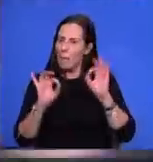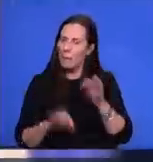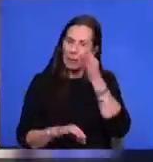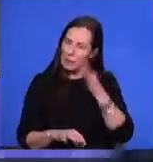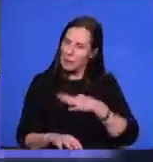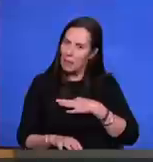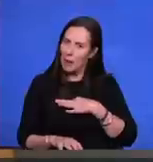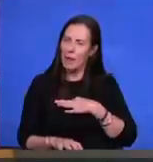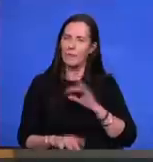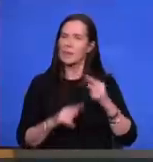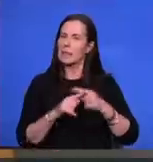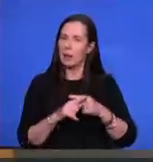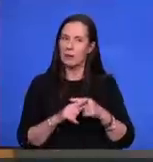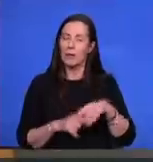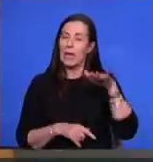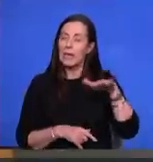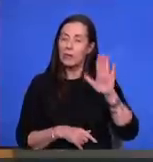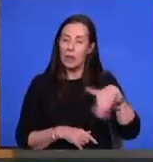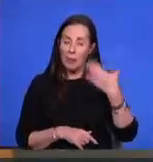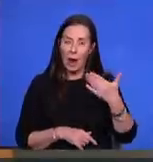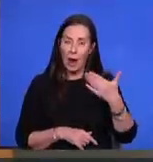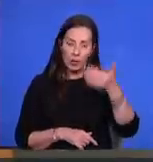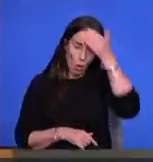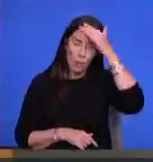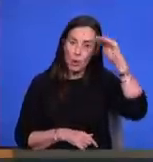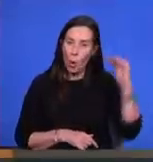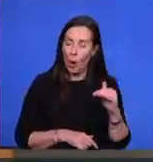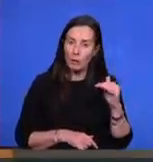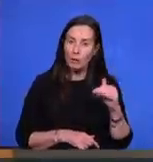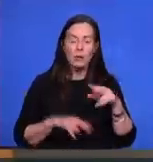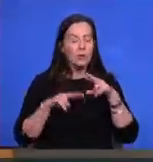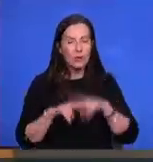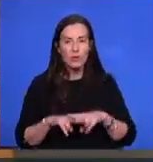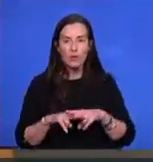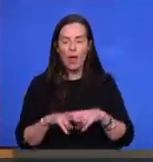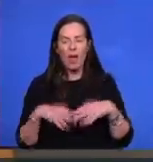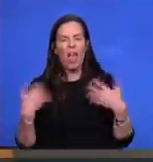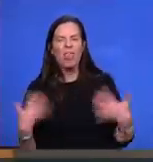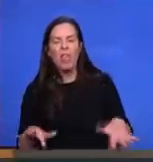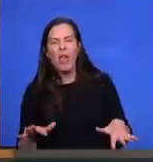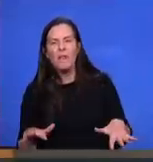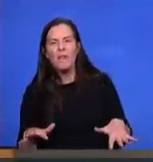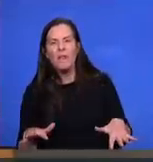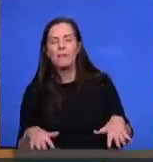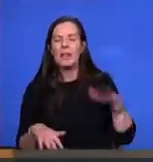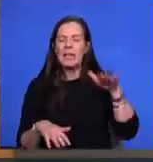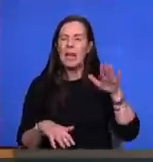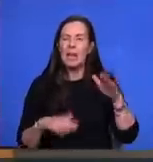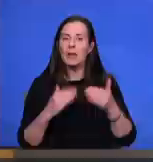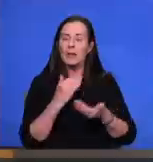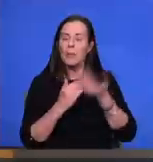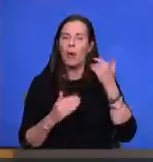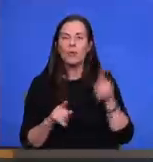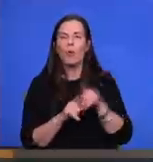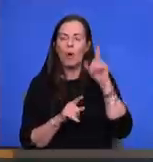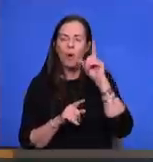ערניים לתסמינים. ילד שגם אחרי שמורידים לו את החום נשאר שפוך ואפתי, ילד שמראש הוא אפתי, הוא